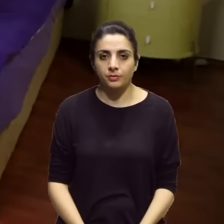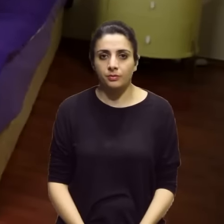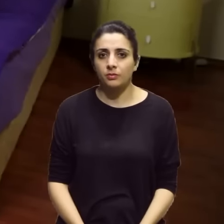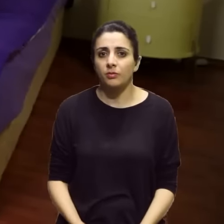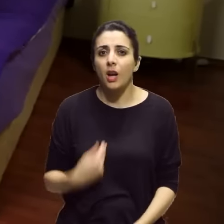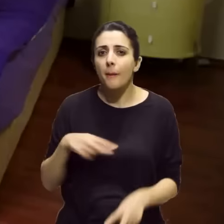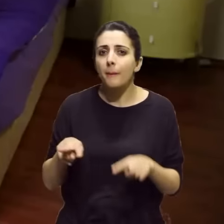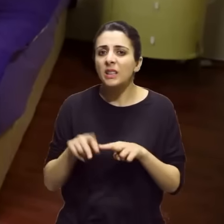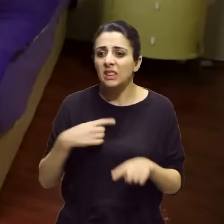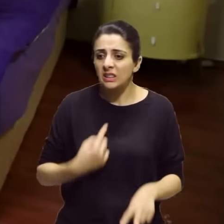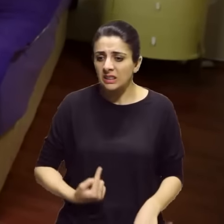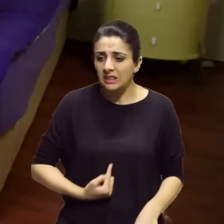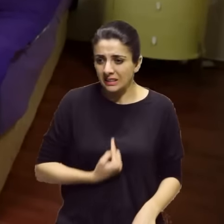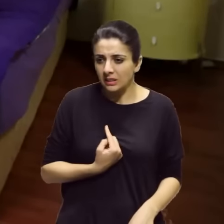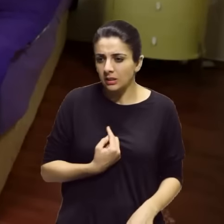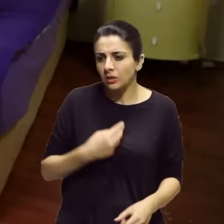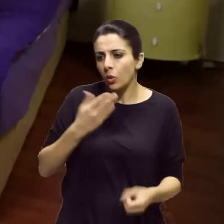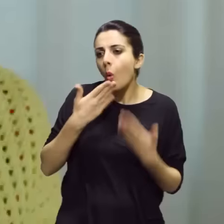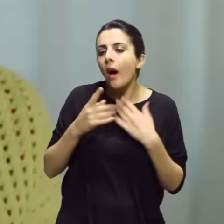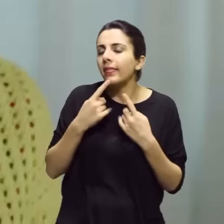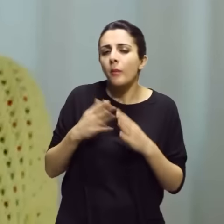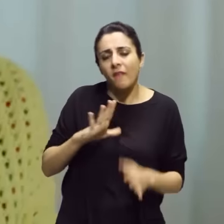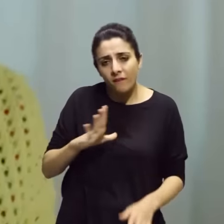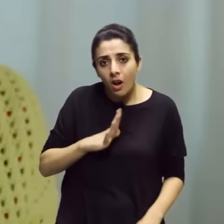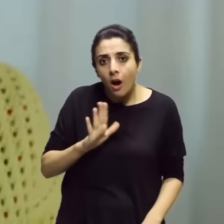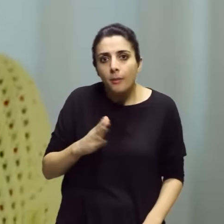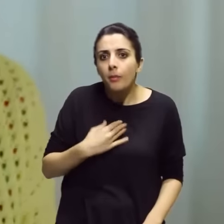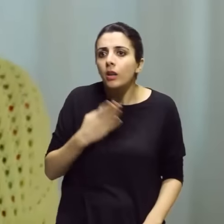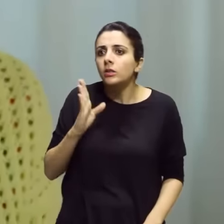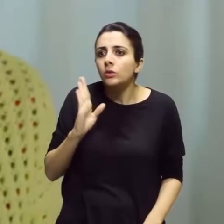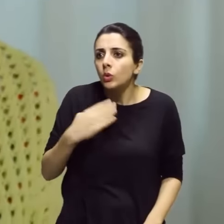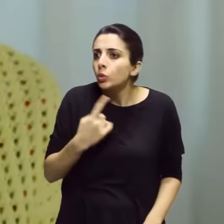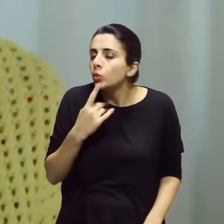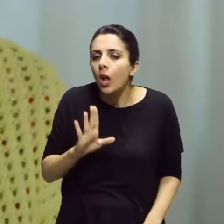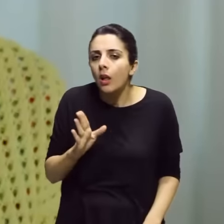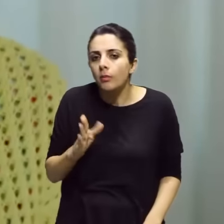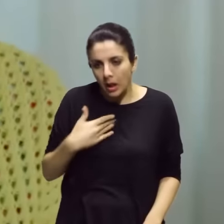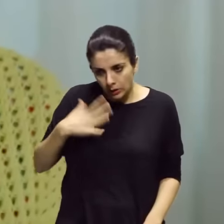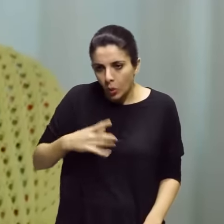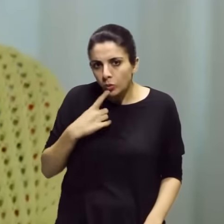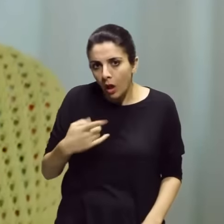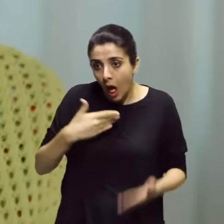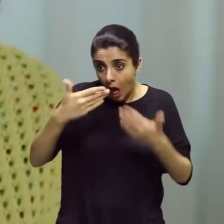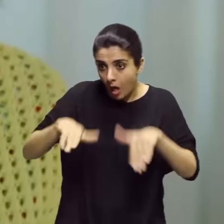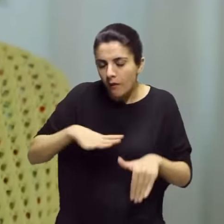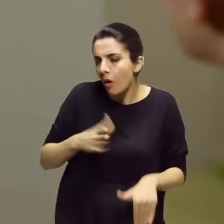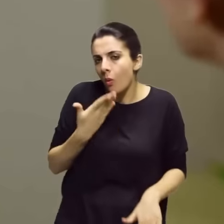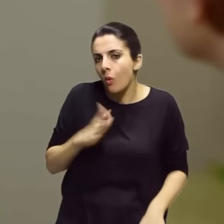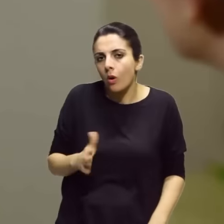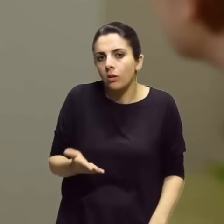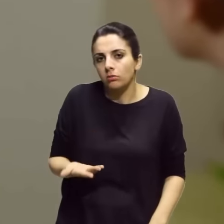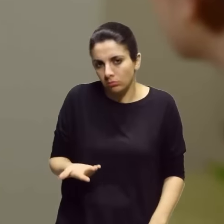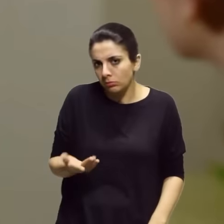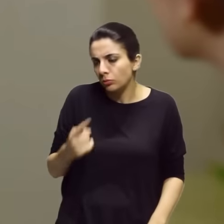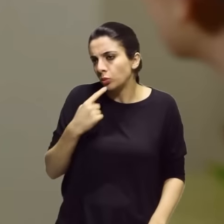Ya benim Mazhar'a karşı hislerim yok değil, var. Ama ben bunu ona gidip söylemedim ki yani. İstesem söylerdim. Kim bana engel olabilir ki? Kim